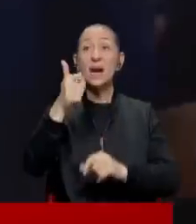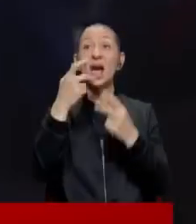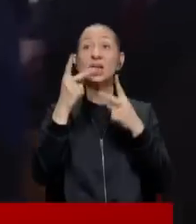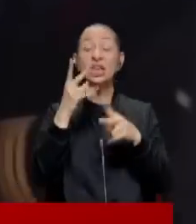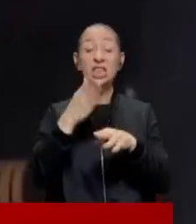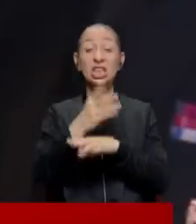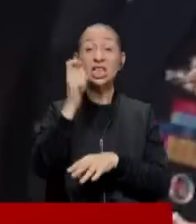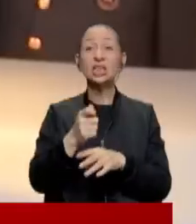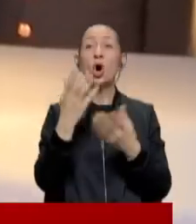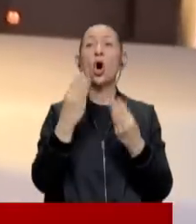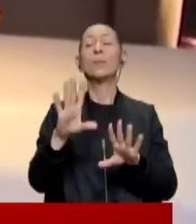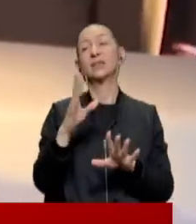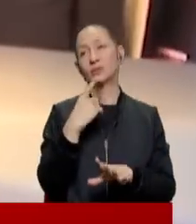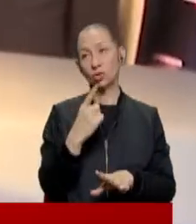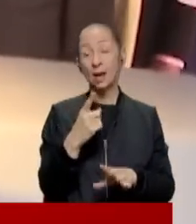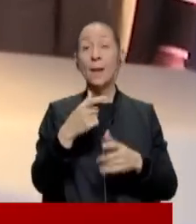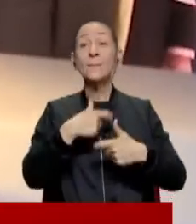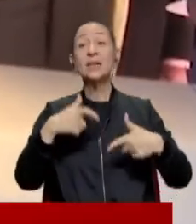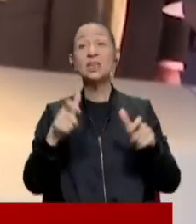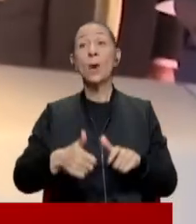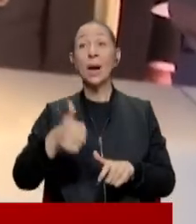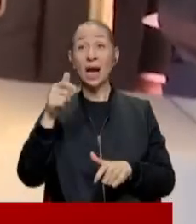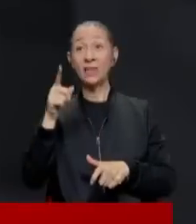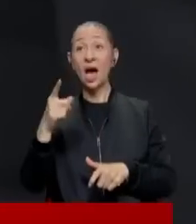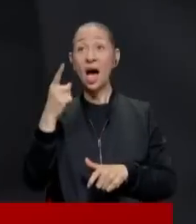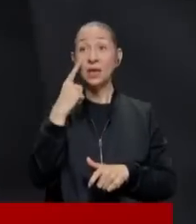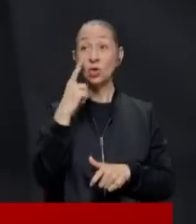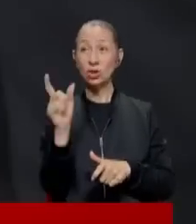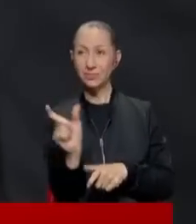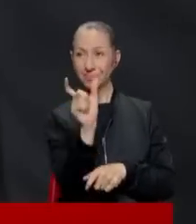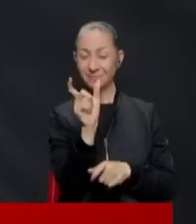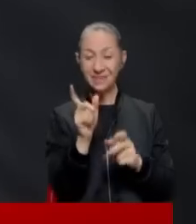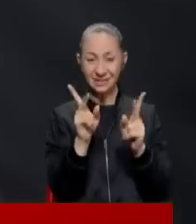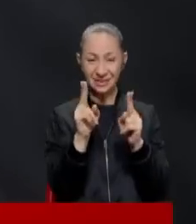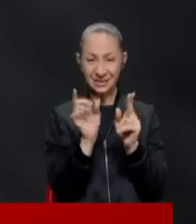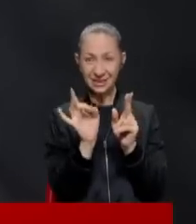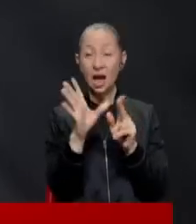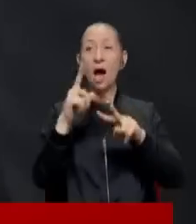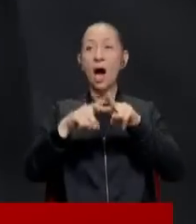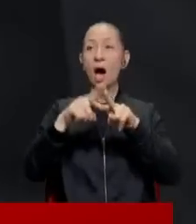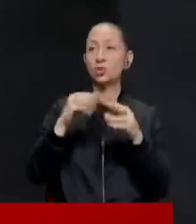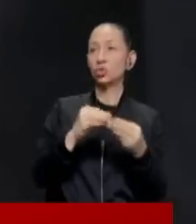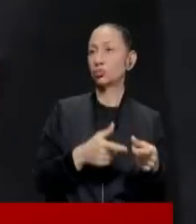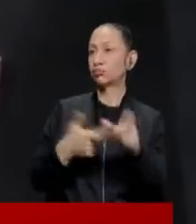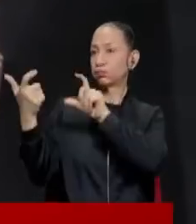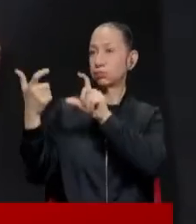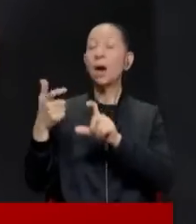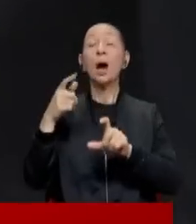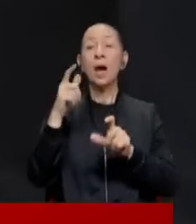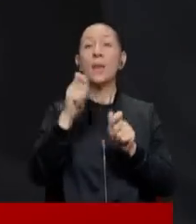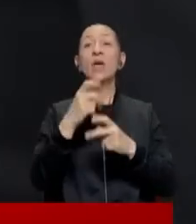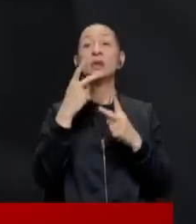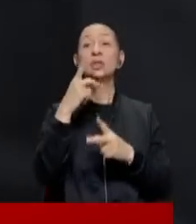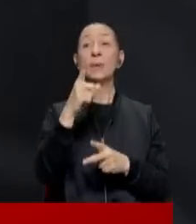açıklamasının Gerçeği yansıtmadığını söyledi Milli Savunma Bakanlığı Atatürk ifadesinin çıkarılmasında suçu Anadolu ajansına atarken yaptığı